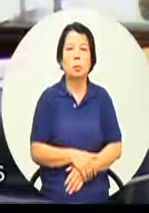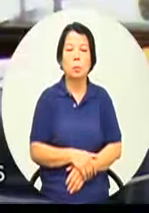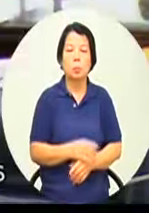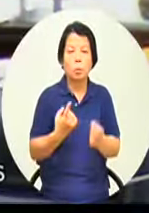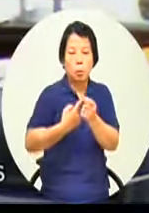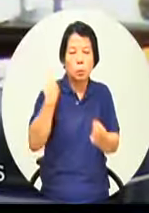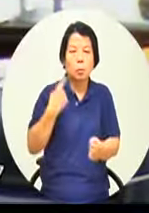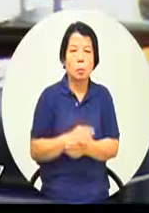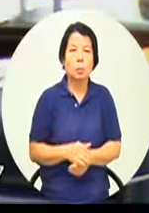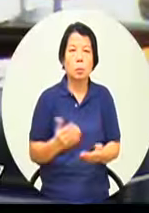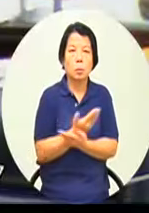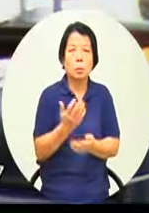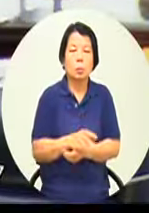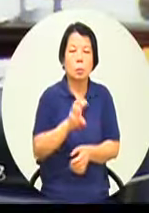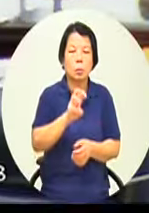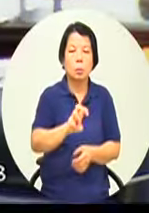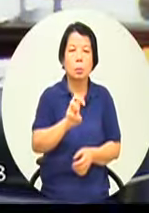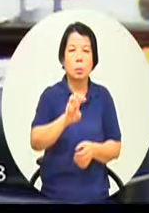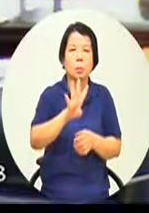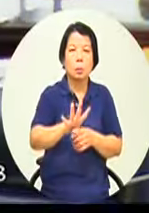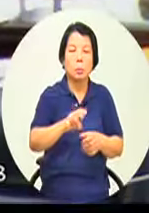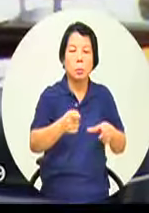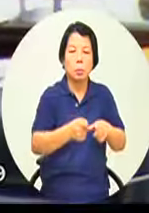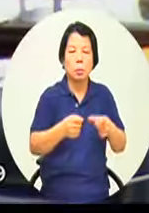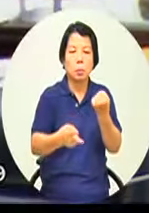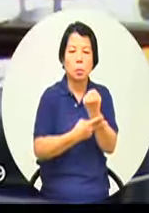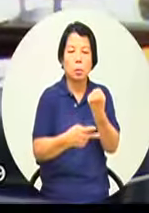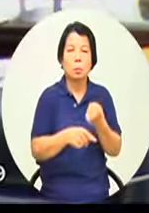年才汰换34公里。